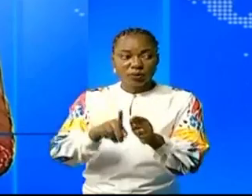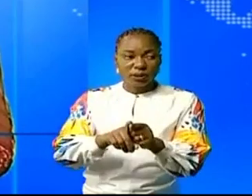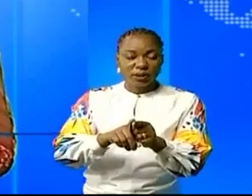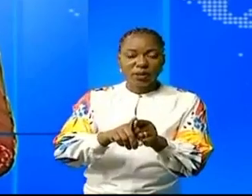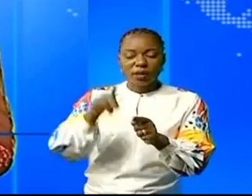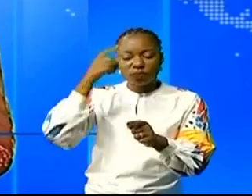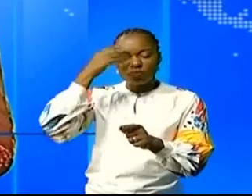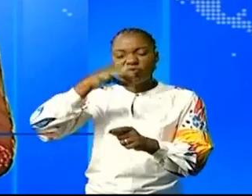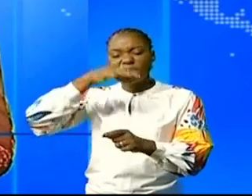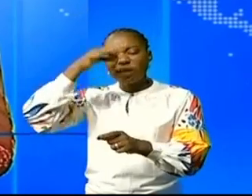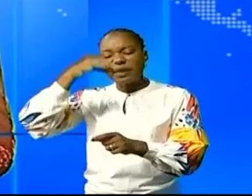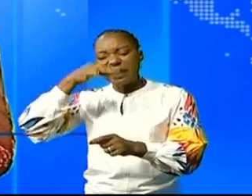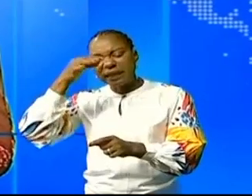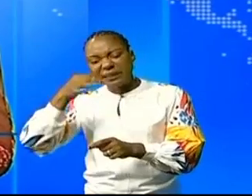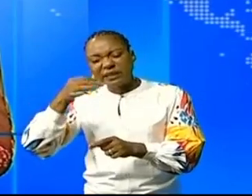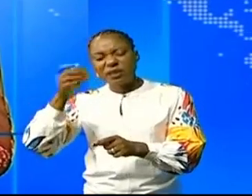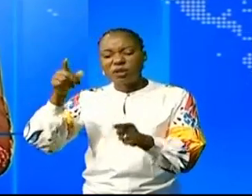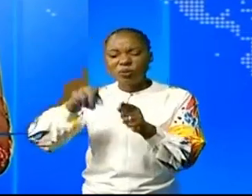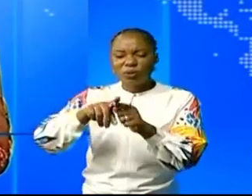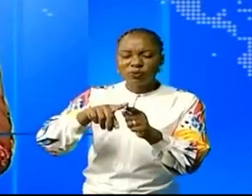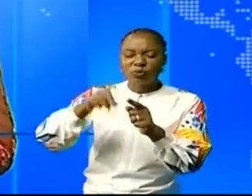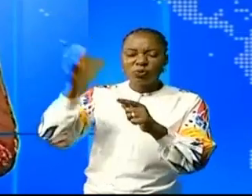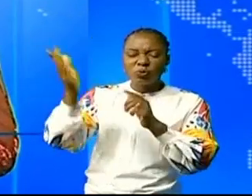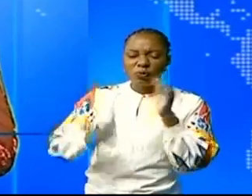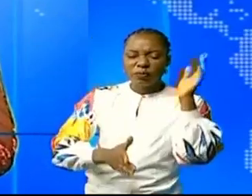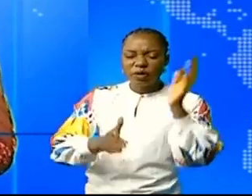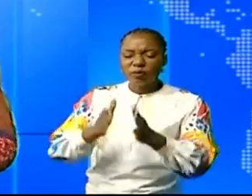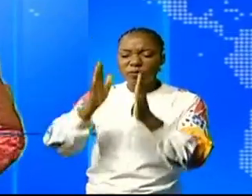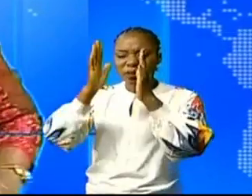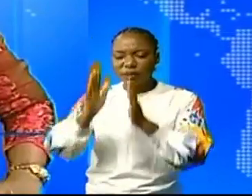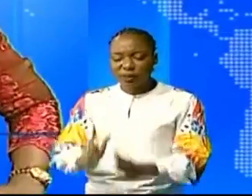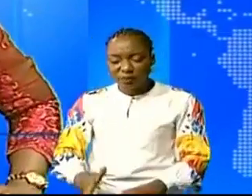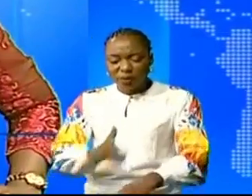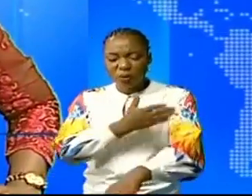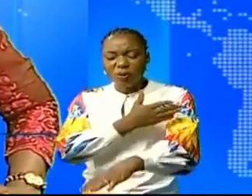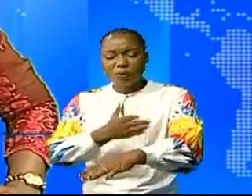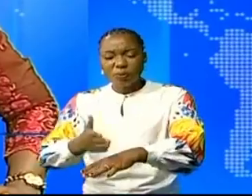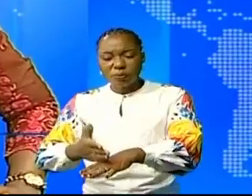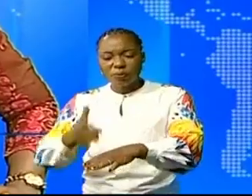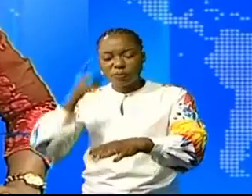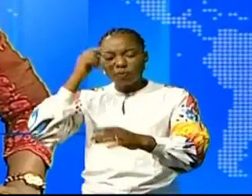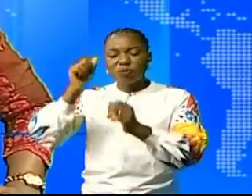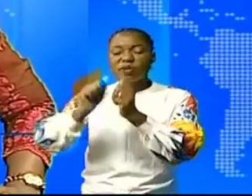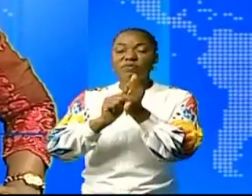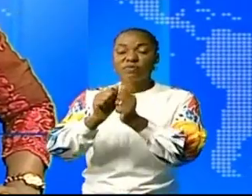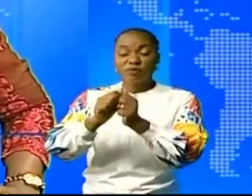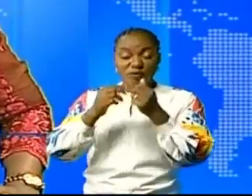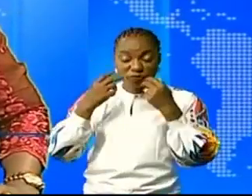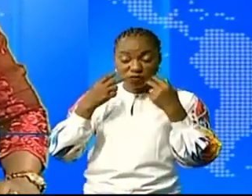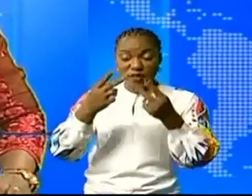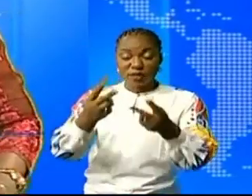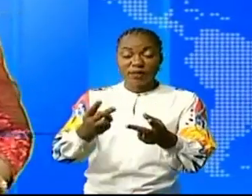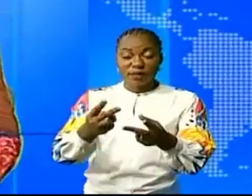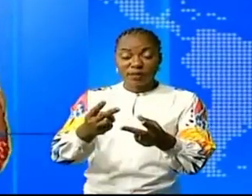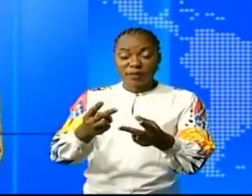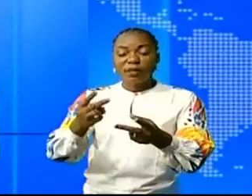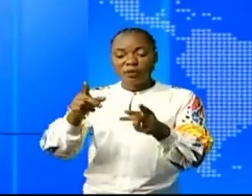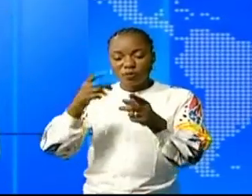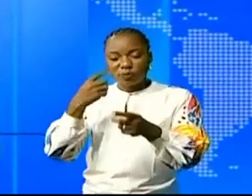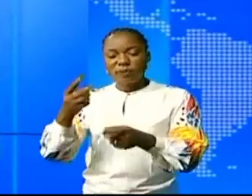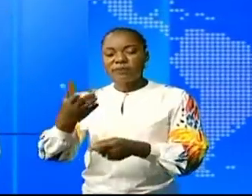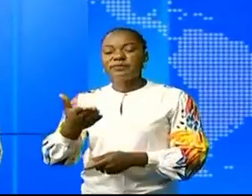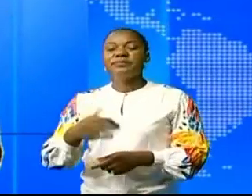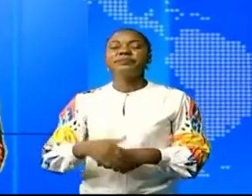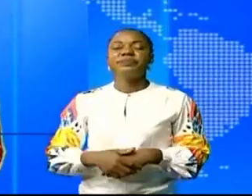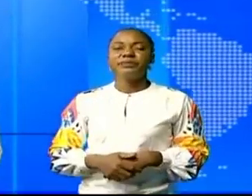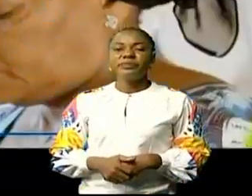à effet de serre dues à la déforestation et à la dégradation des forêts. Suivant cela, dans ce commentaire, de Yvette